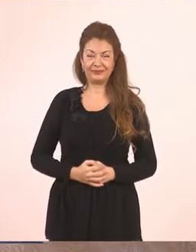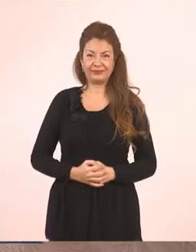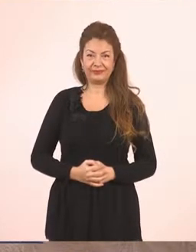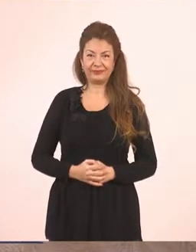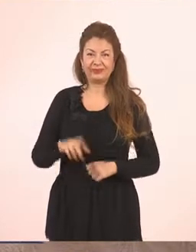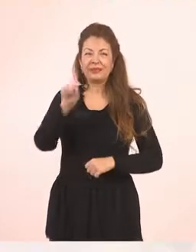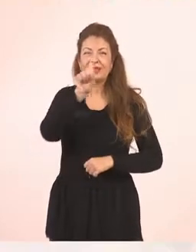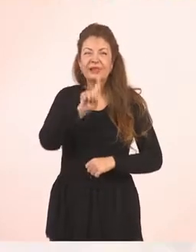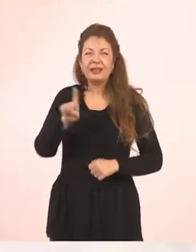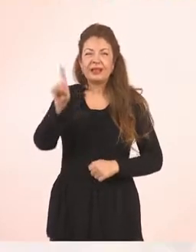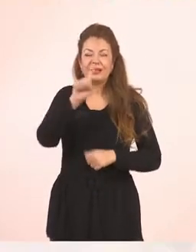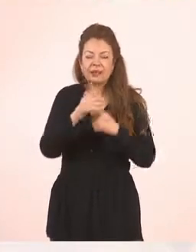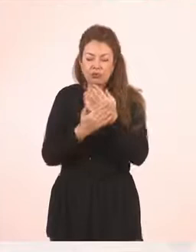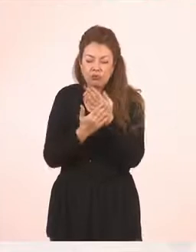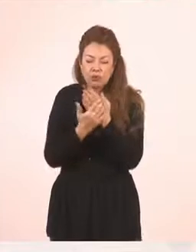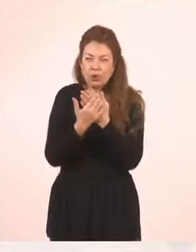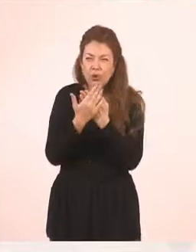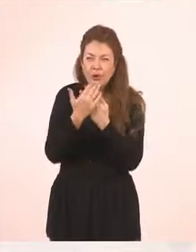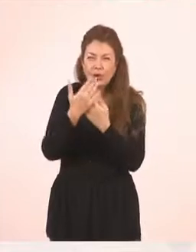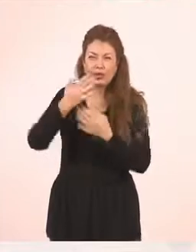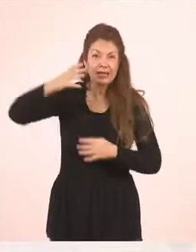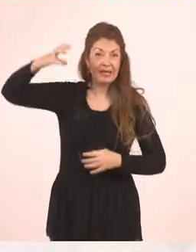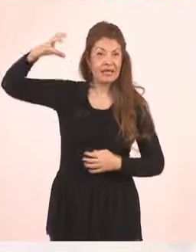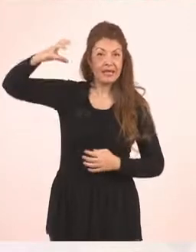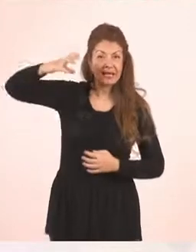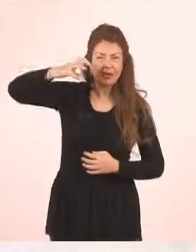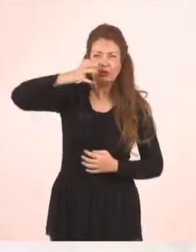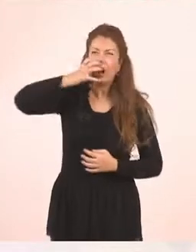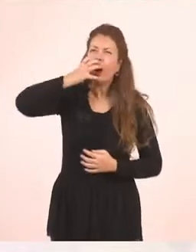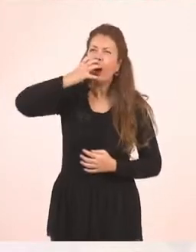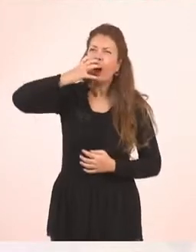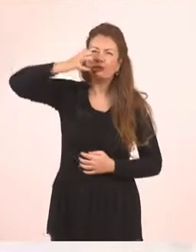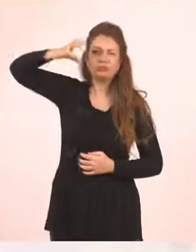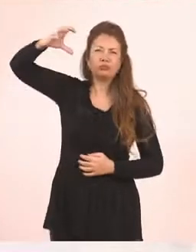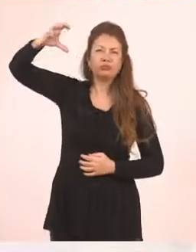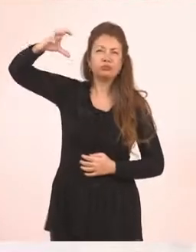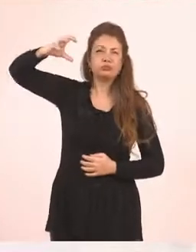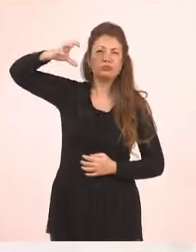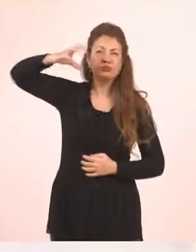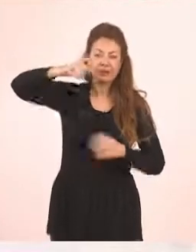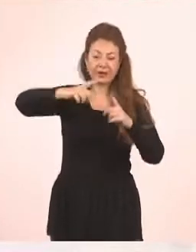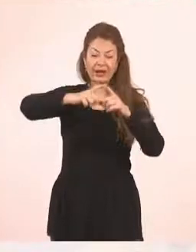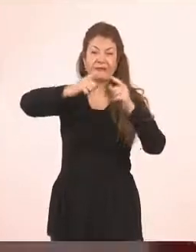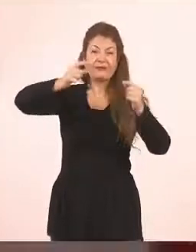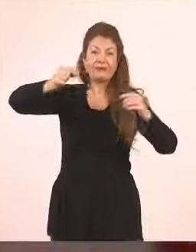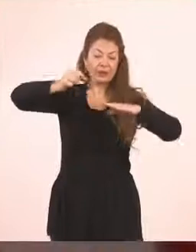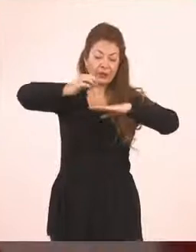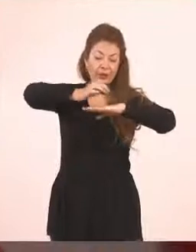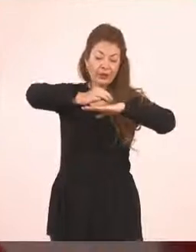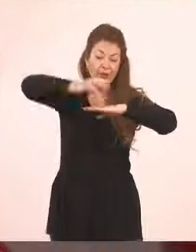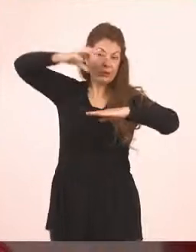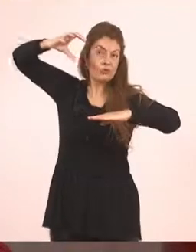Μια Κυριακή πρωί, ο ήλιος βγήκε ζεστός και από το αυγό ξεπήδησε μια μικρή και πολύ πεινασμένη κάμπια.